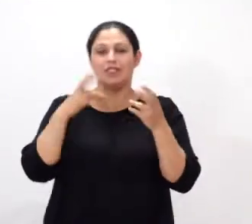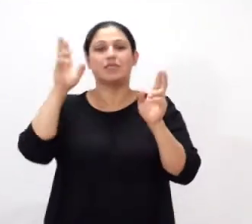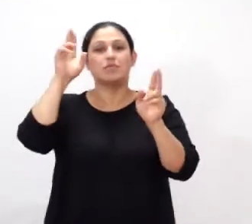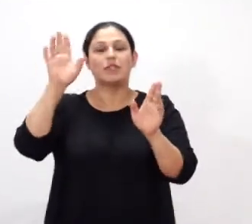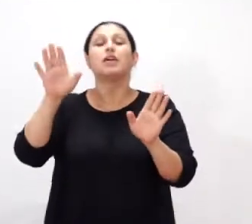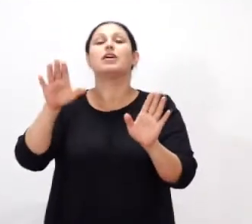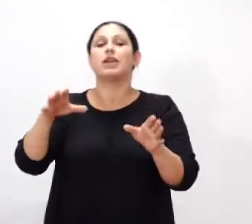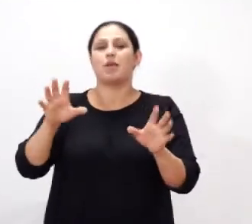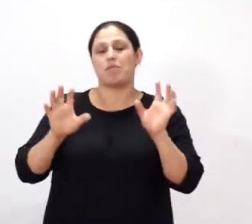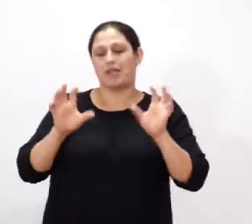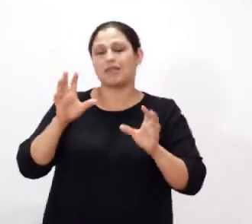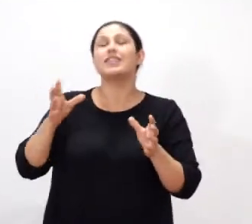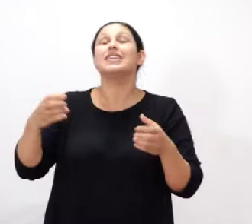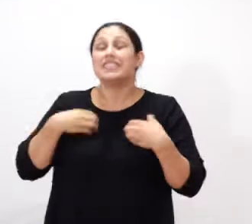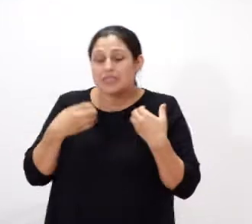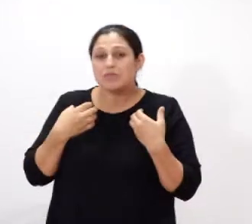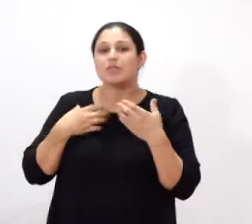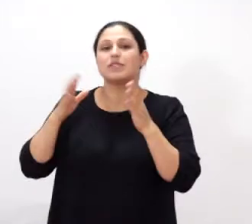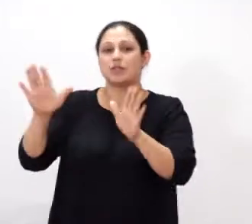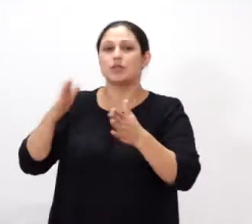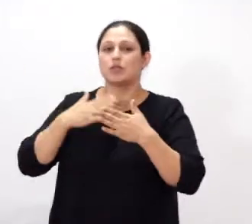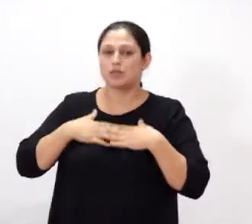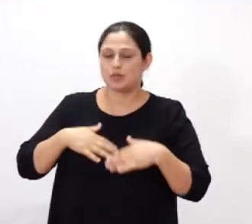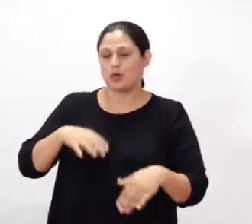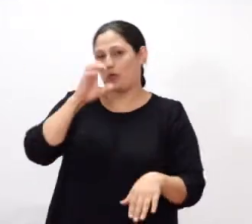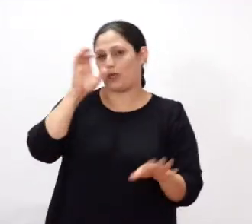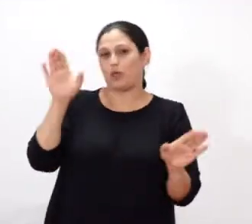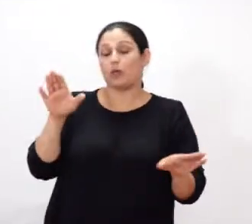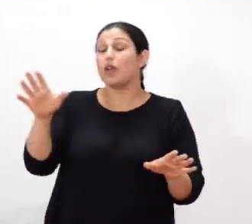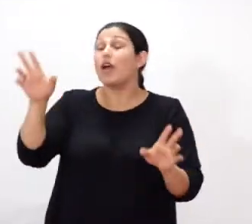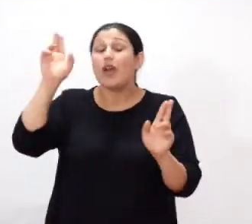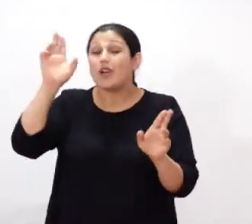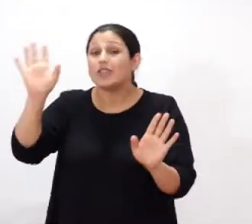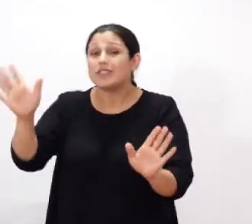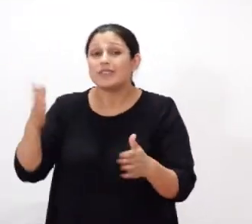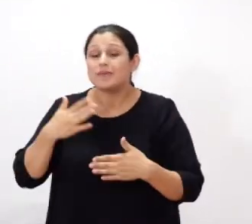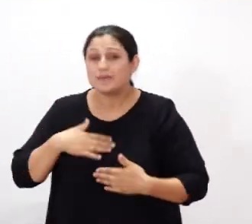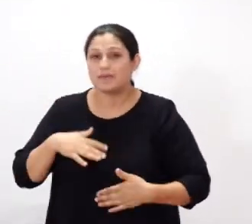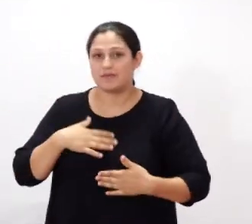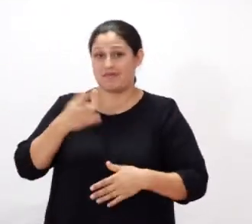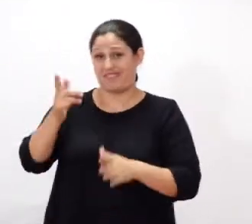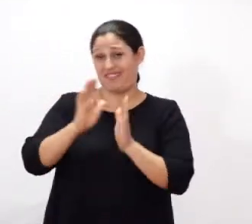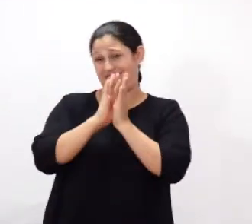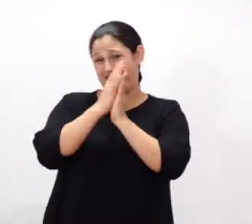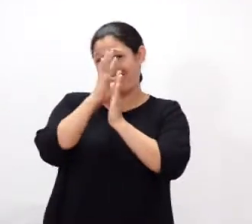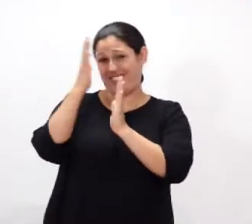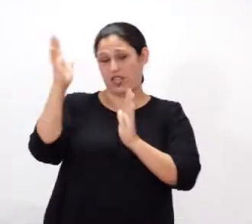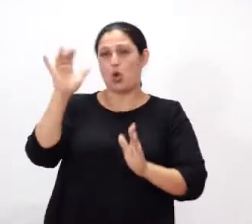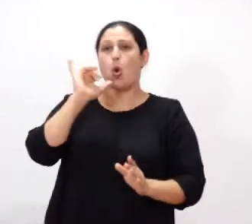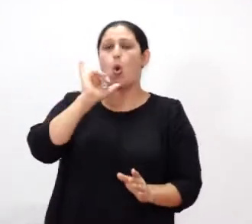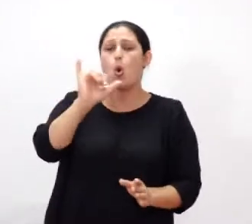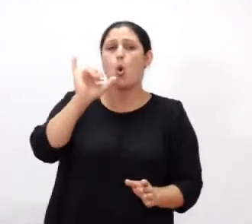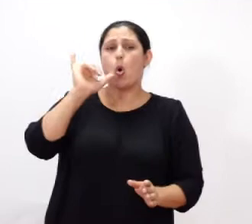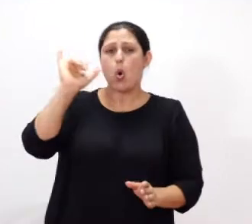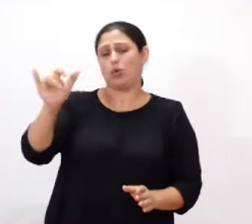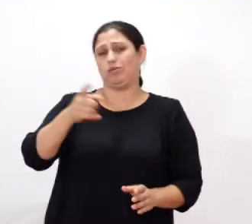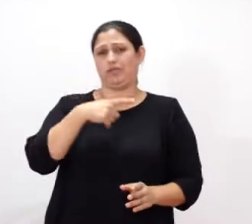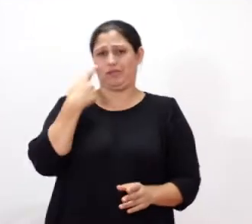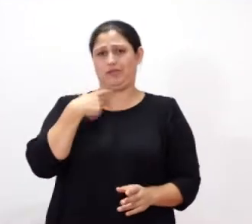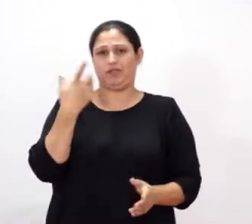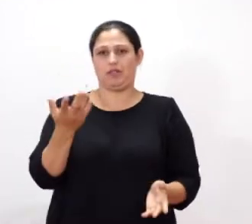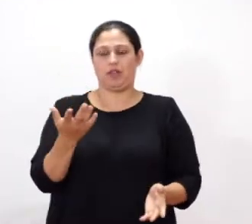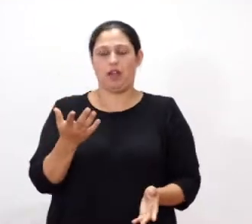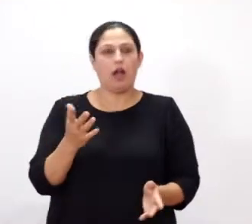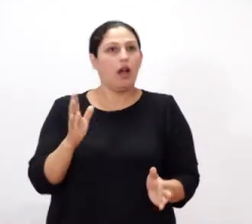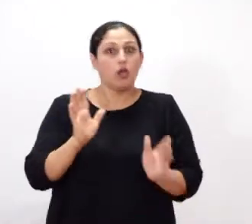باز ترسیدی زرگوشک نه ترس او این دیو درخت او او او گفت وای